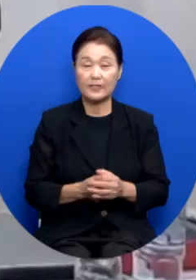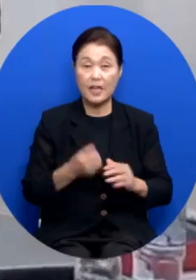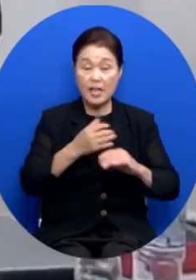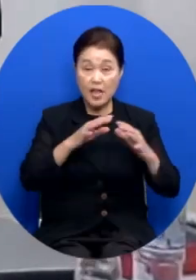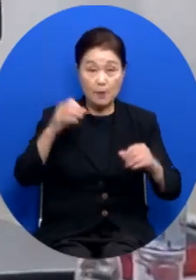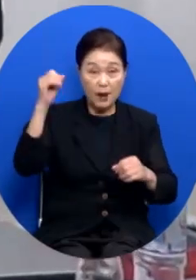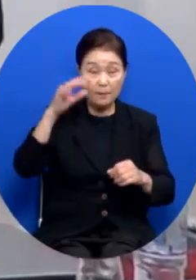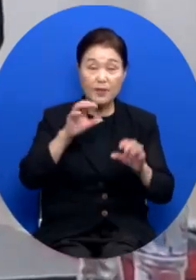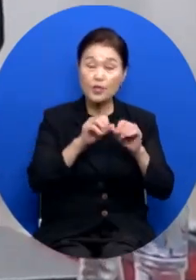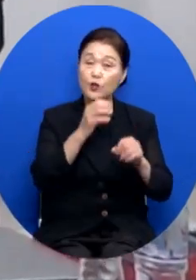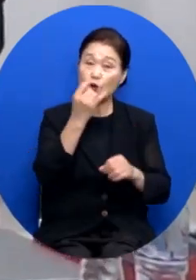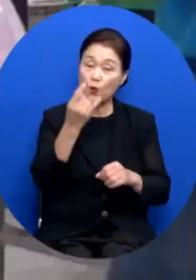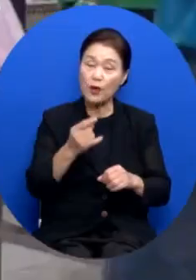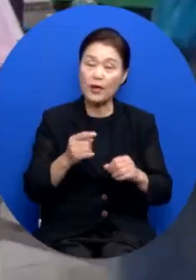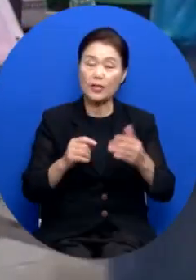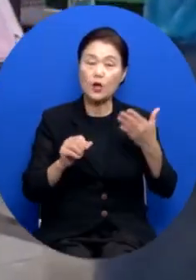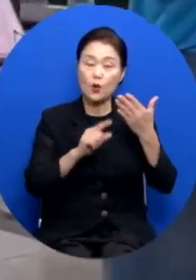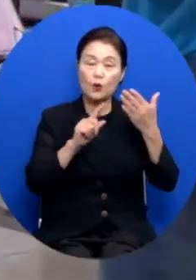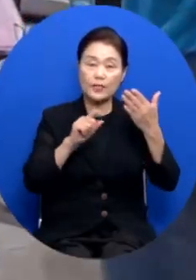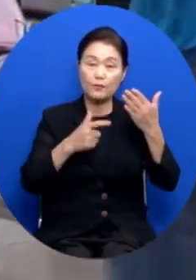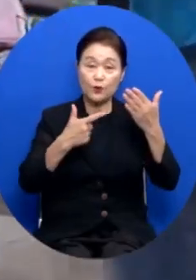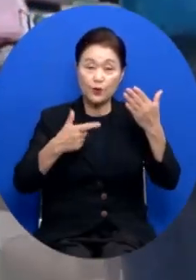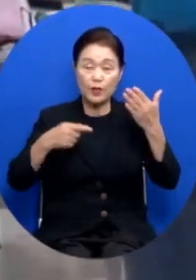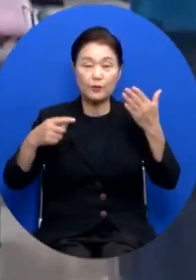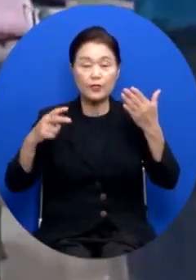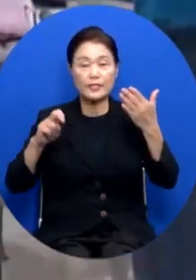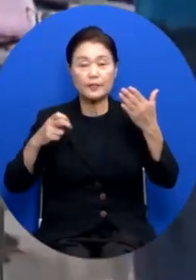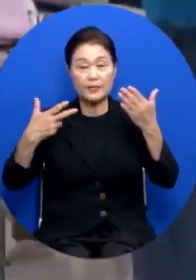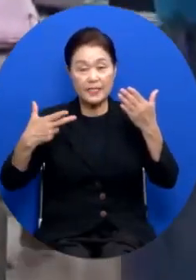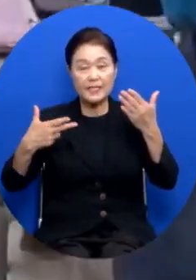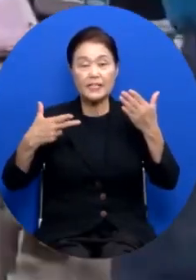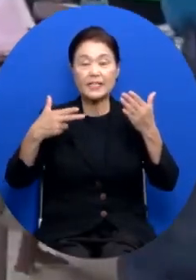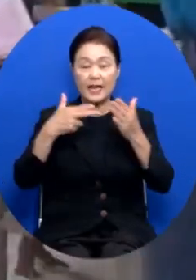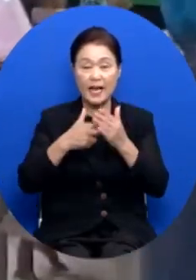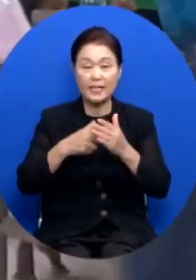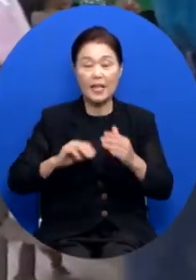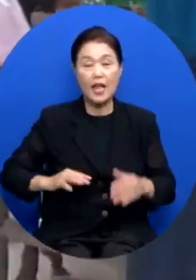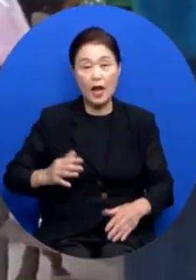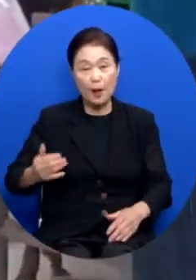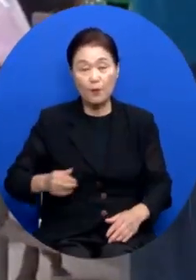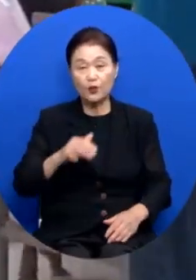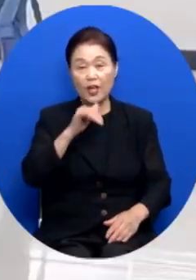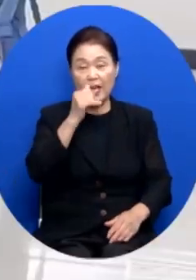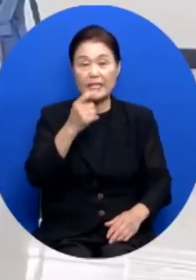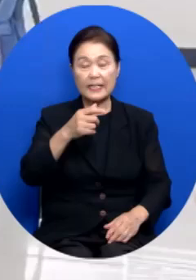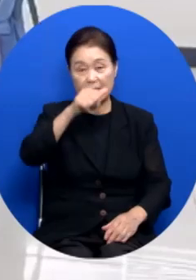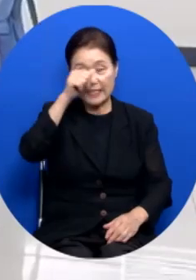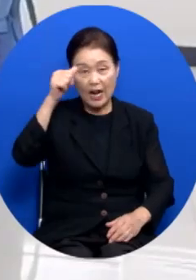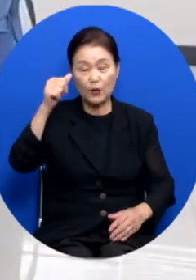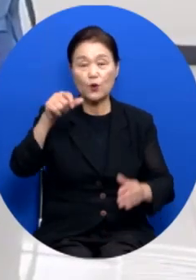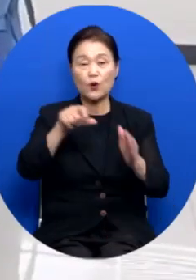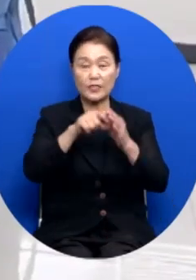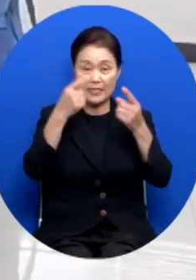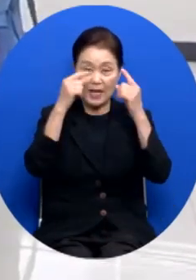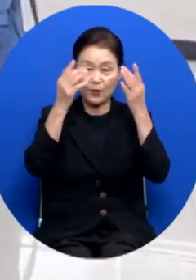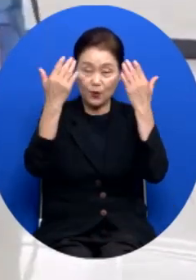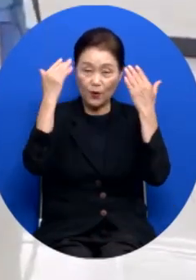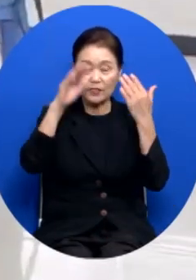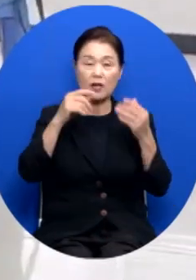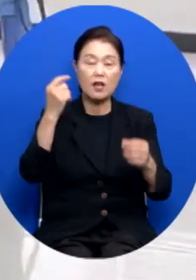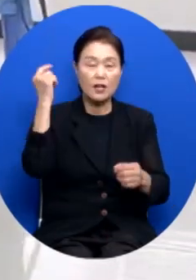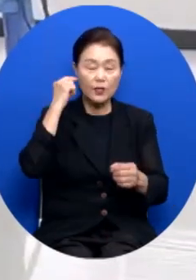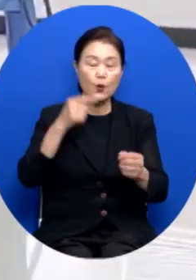열방빛 선교회는 오는 16일부터 27일까지 캄보디아 프놈펜에 있는 캄보디아 장로교 신학교에서 듣고